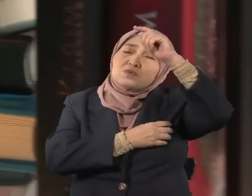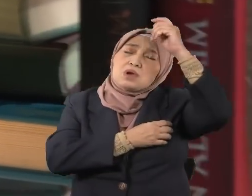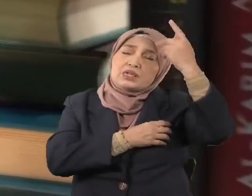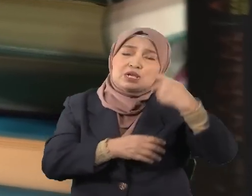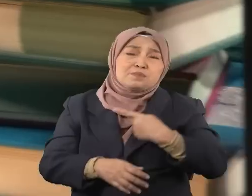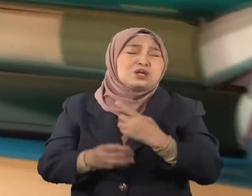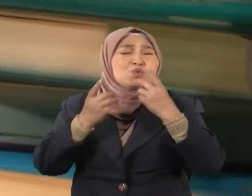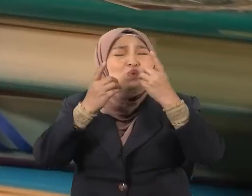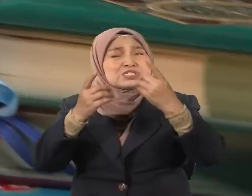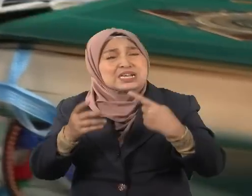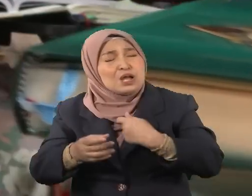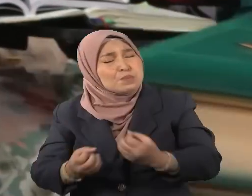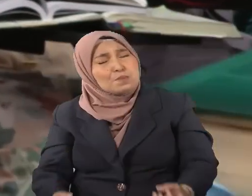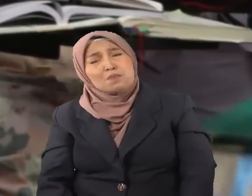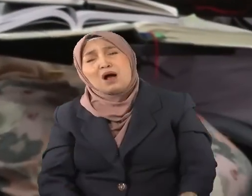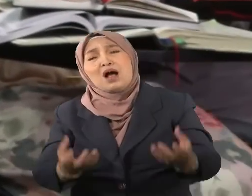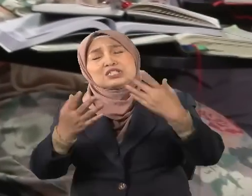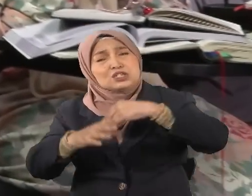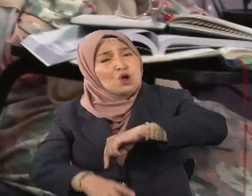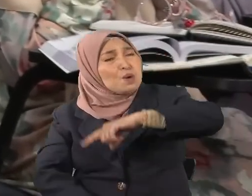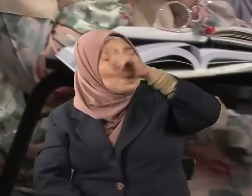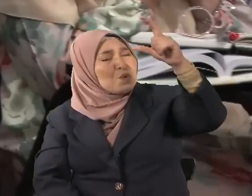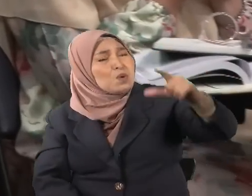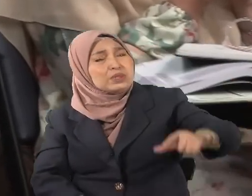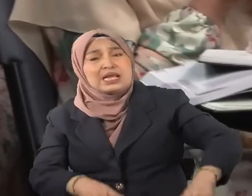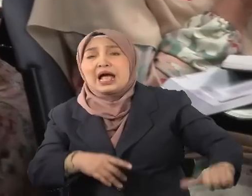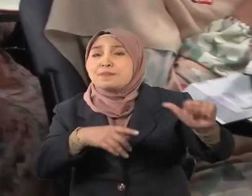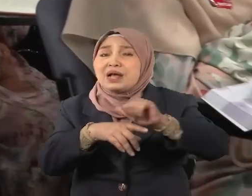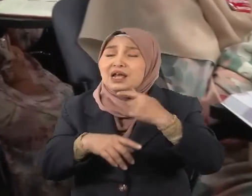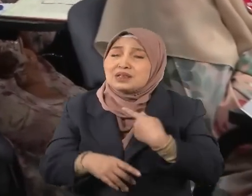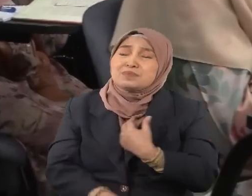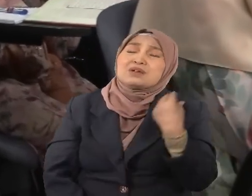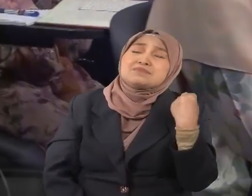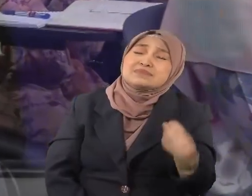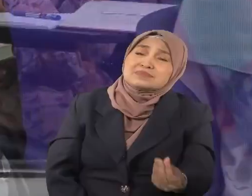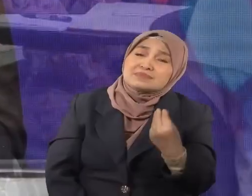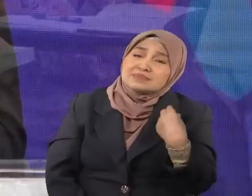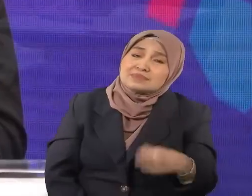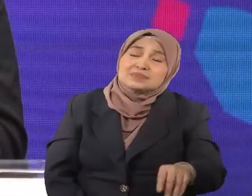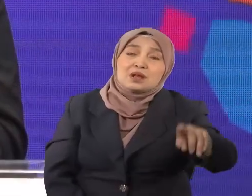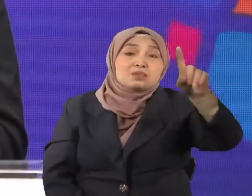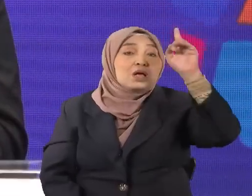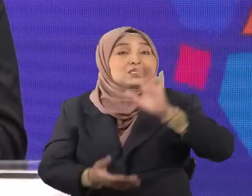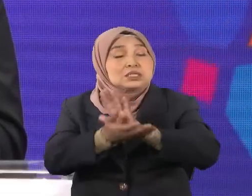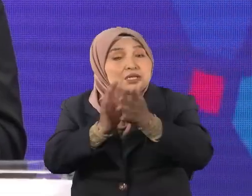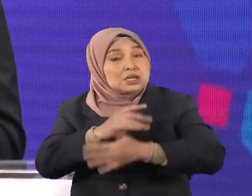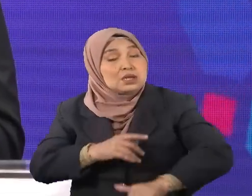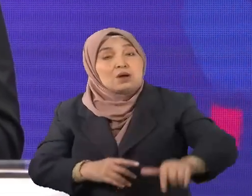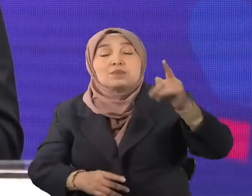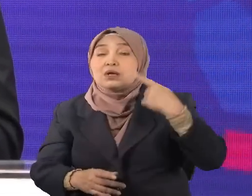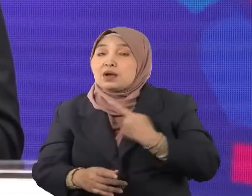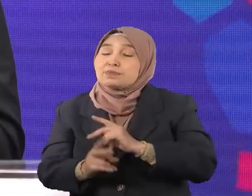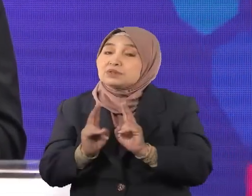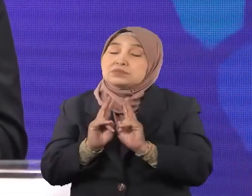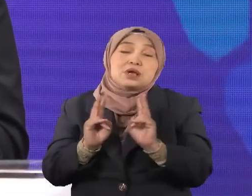dosa kami banyak menggunung, amalan kami pula sangat sedikit, ya Allah. Maka, ya Allah, kami